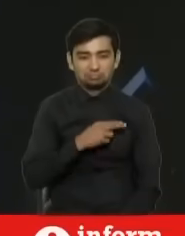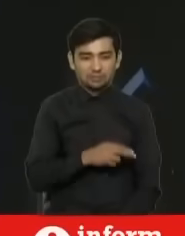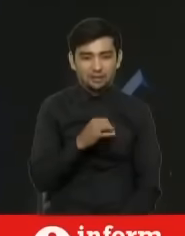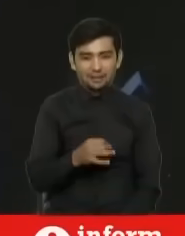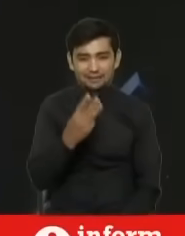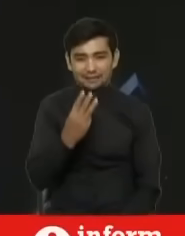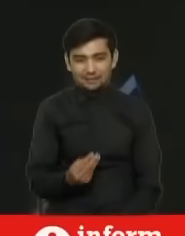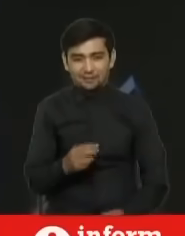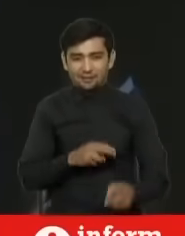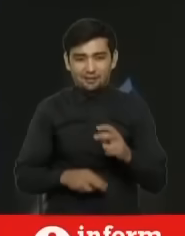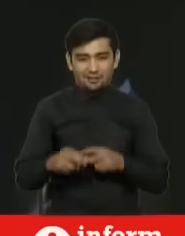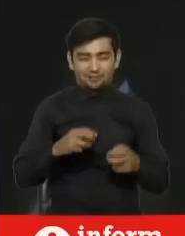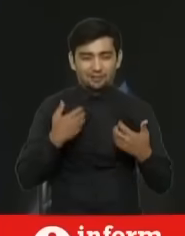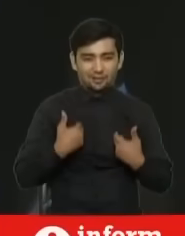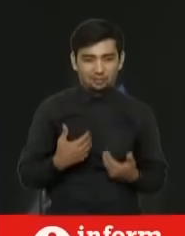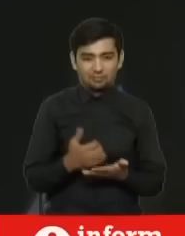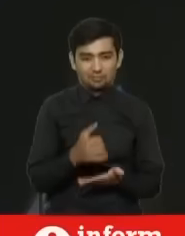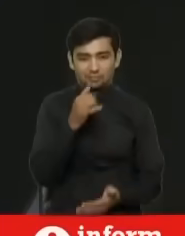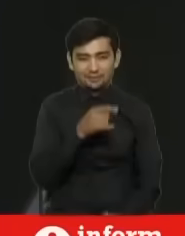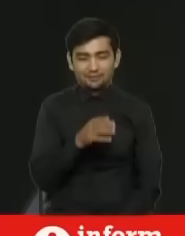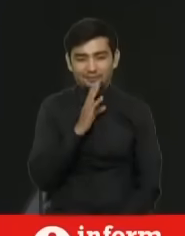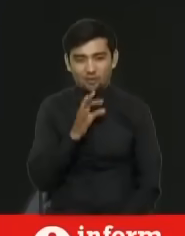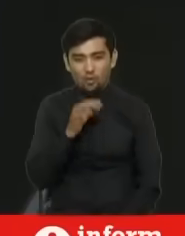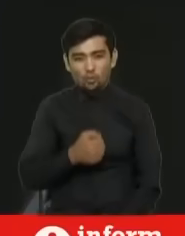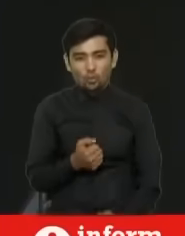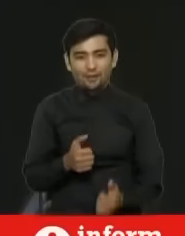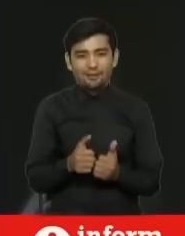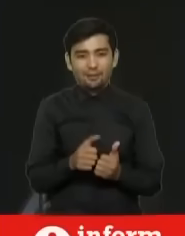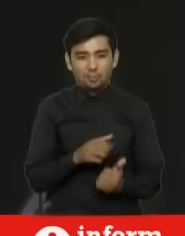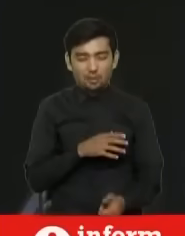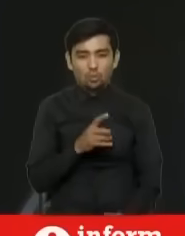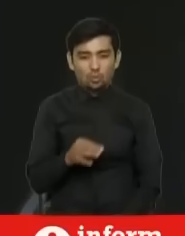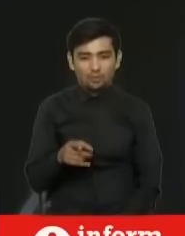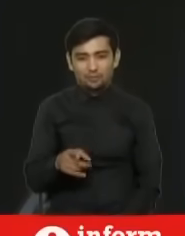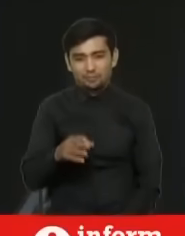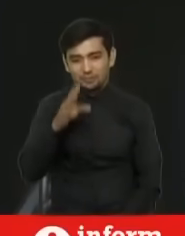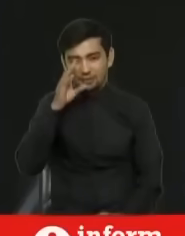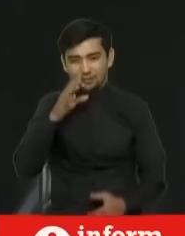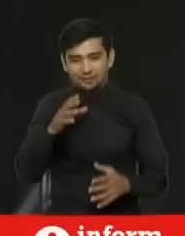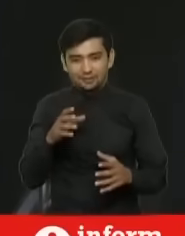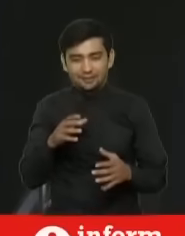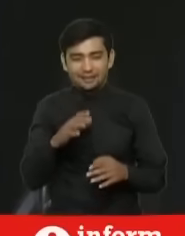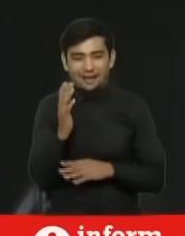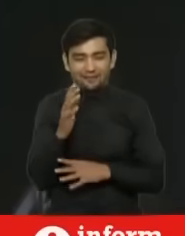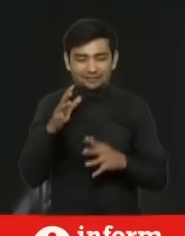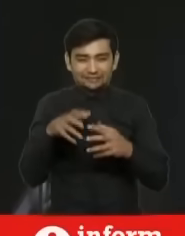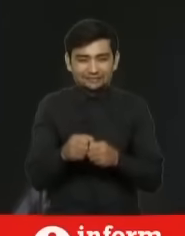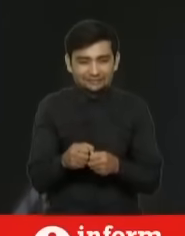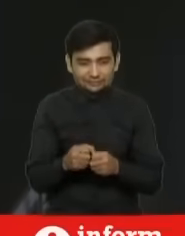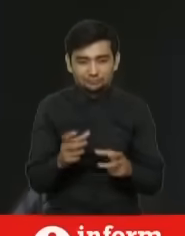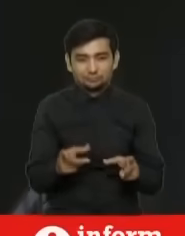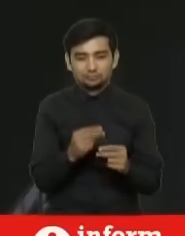3 күннен бері таппай жатыр. Бойжеткеннің жанында досы болып талайды, ол ағашқа жармасып аман қалған. Қыздың